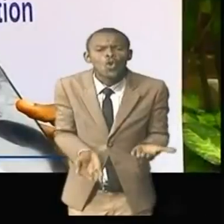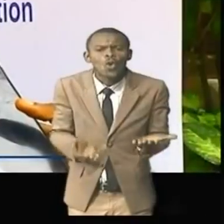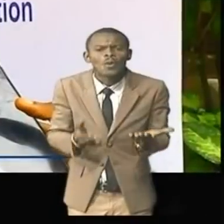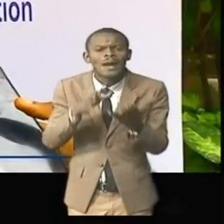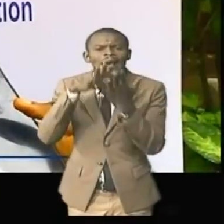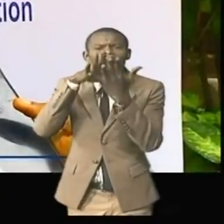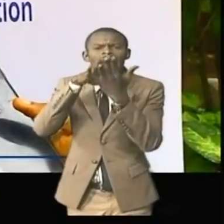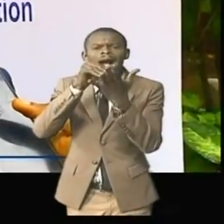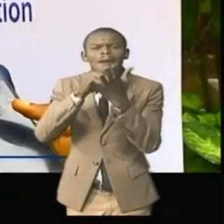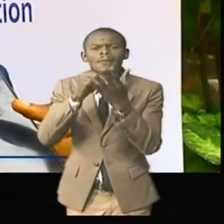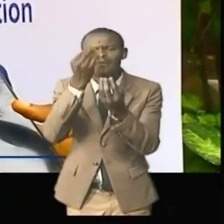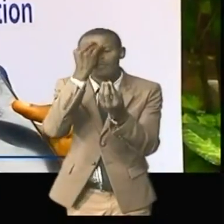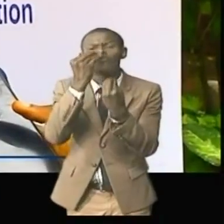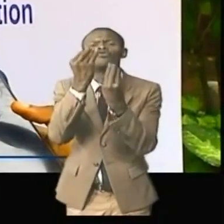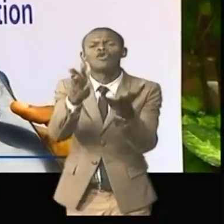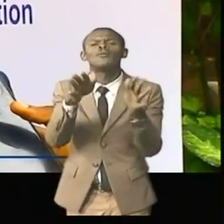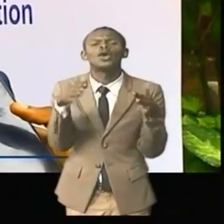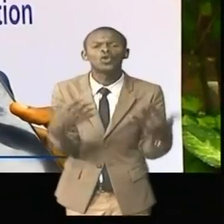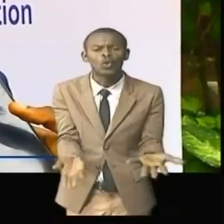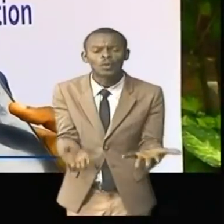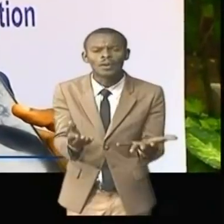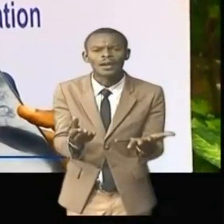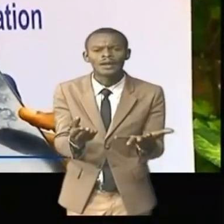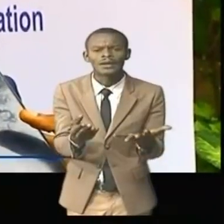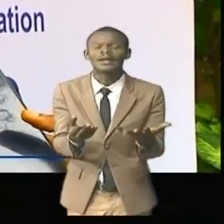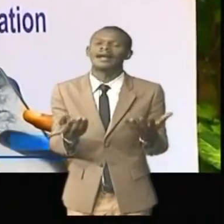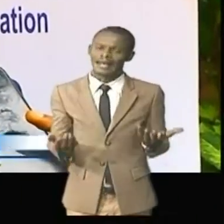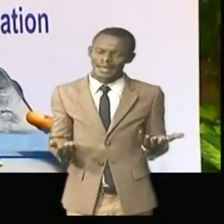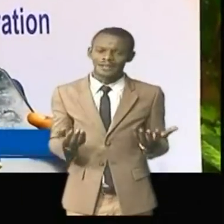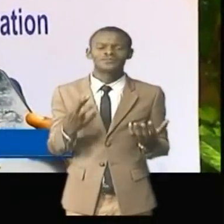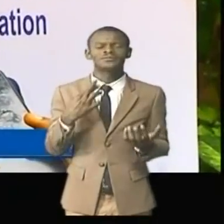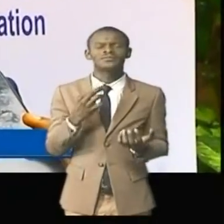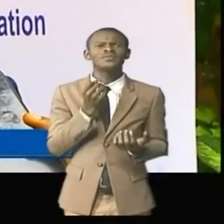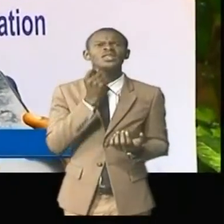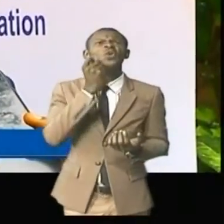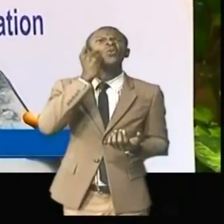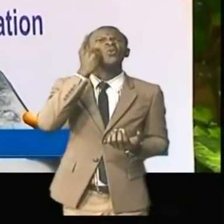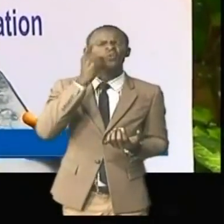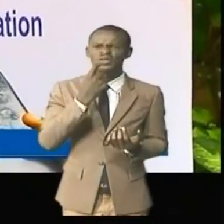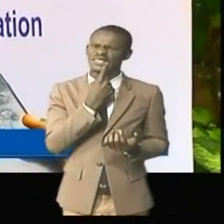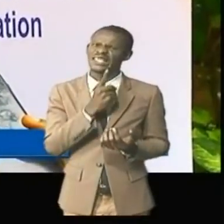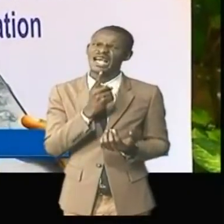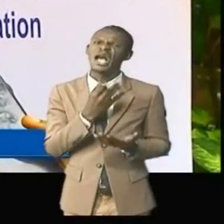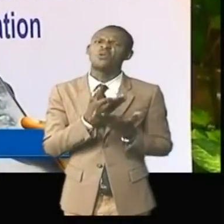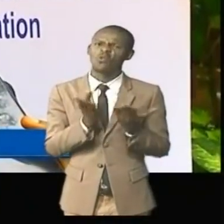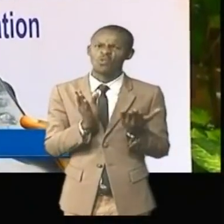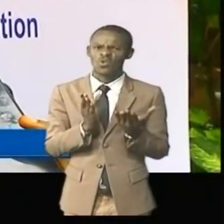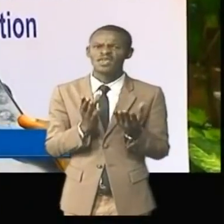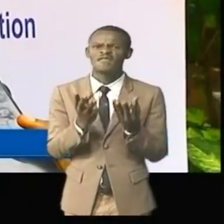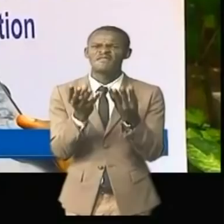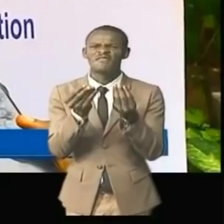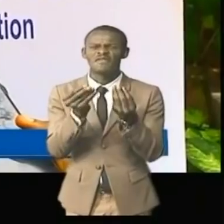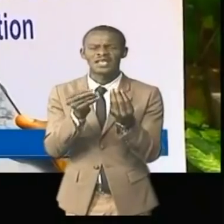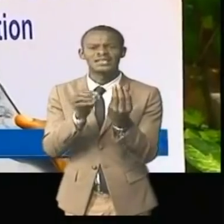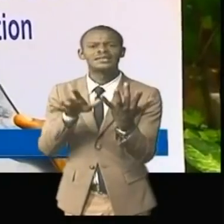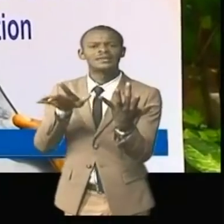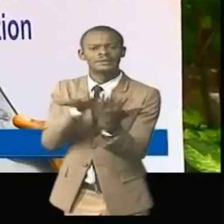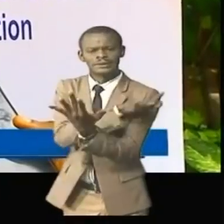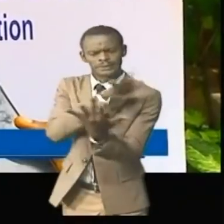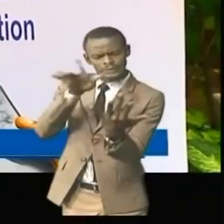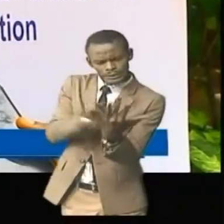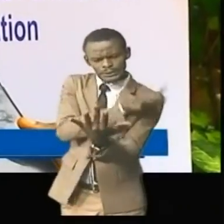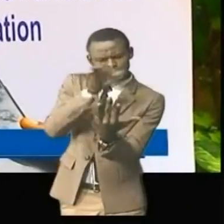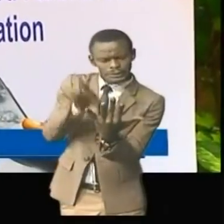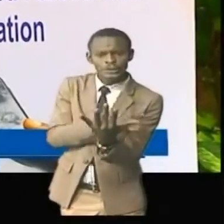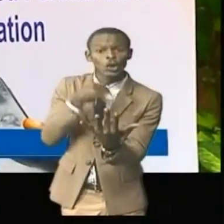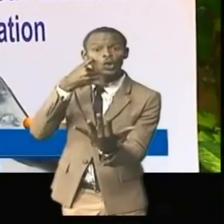la reproduction. C'est ainsi qu'on s'est rendu compte qu'aujourd'hui, l'Android ou l'Internet permet enfin